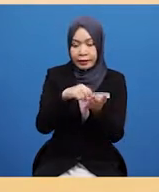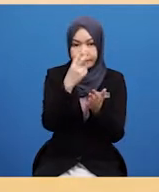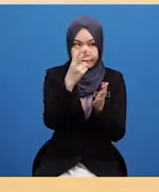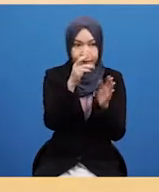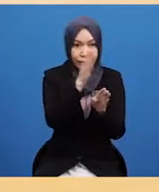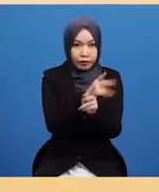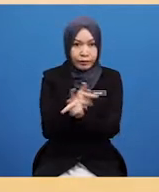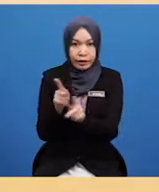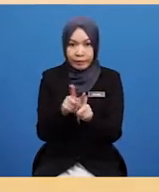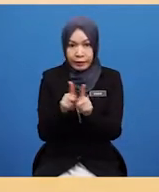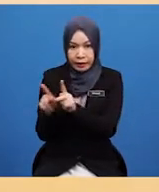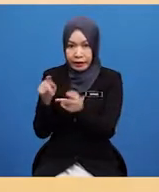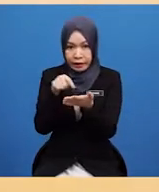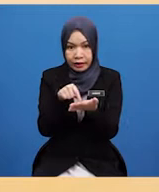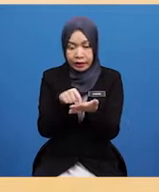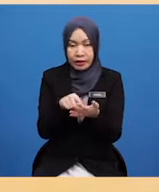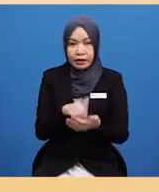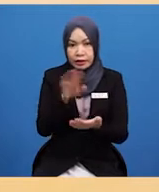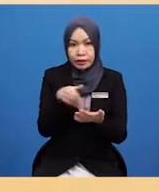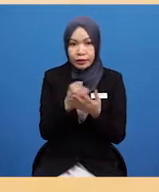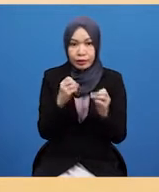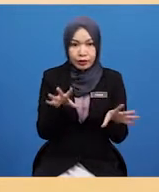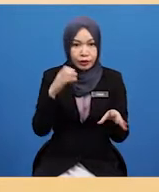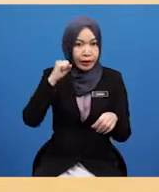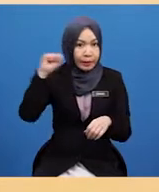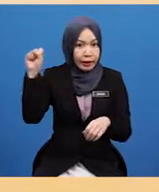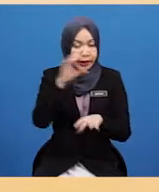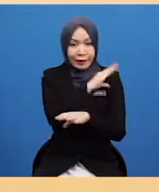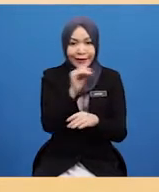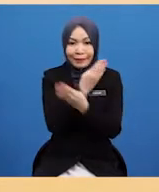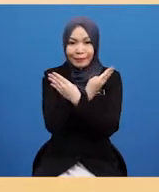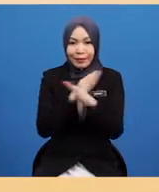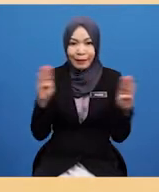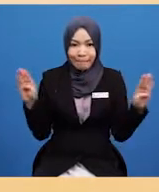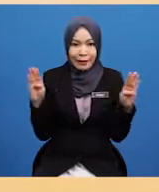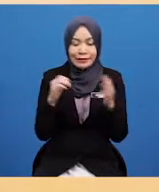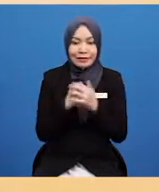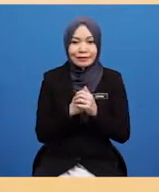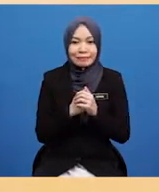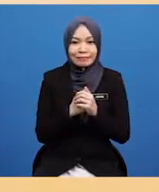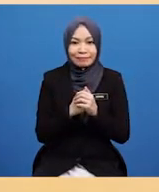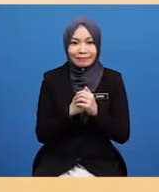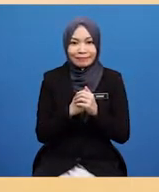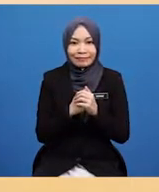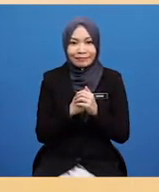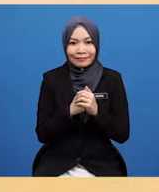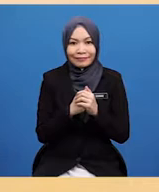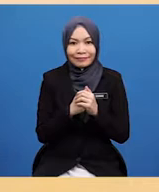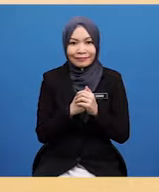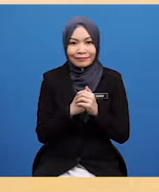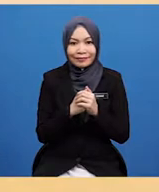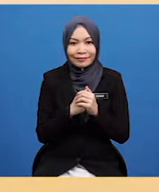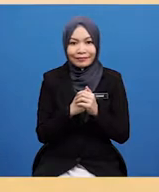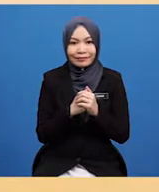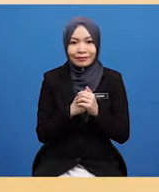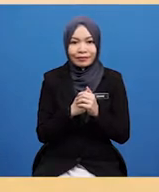Lithuania. Danzig menjadi bandar yang bebas yang ditadbir oleh Liga Bangsa-Bangsa. Prusia